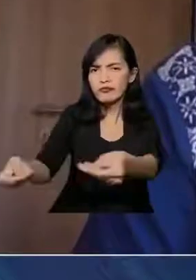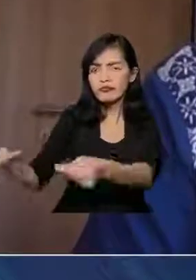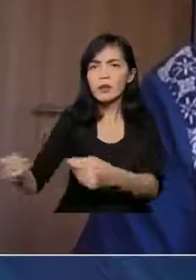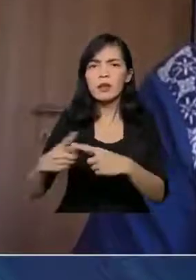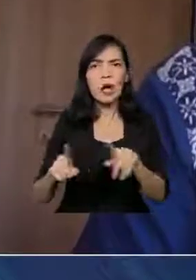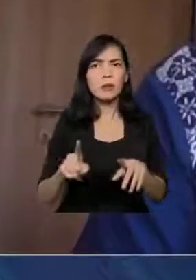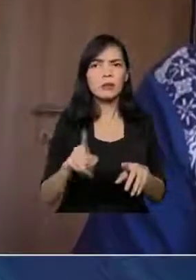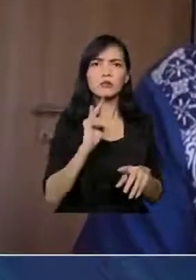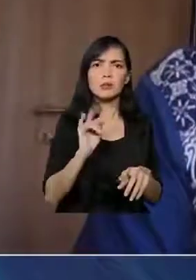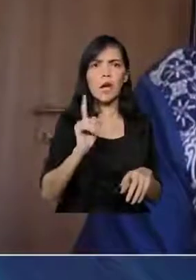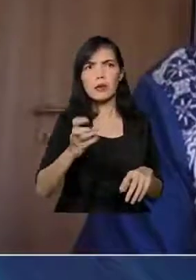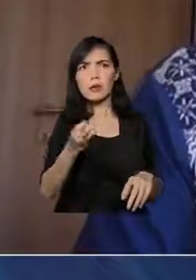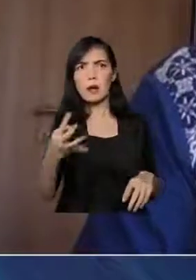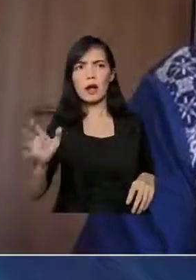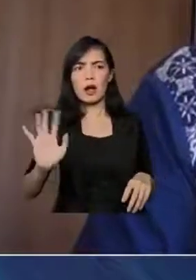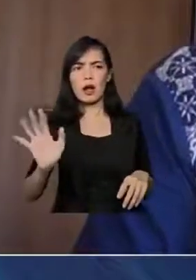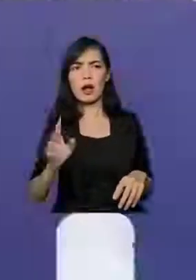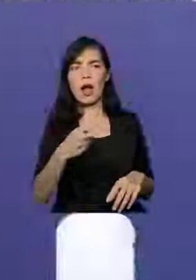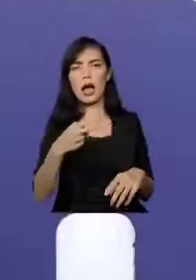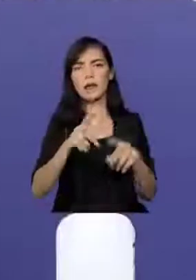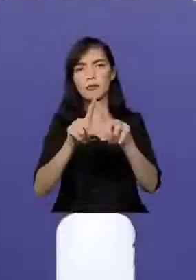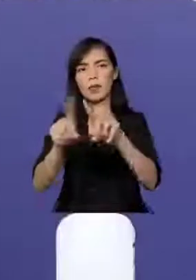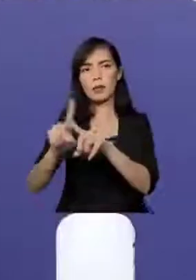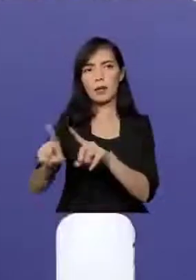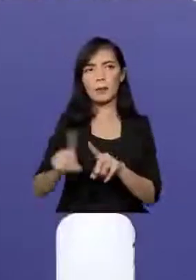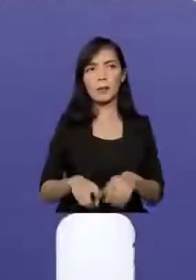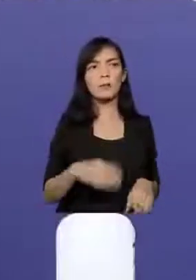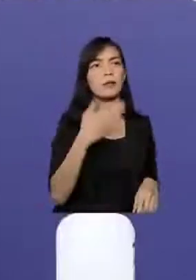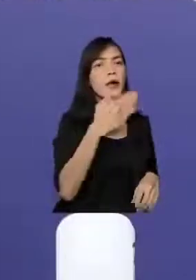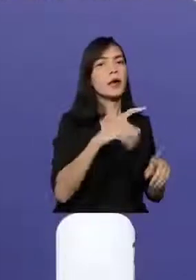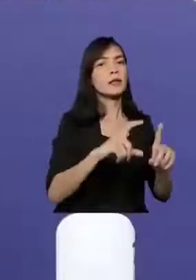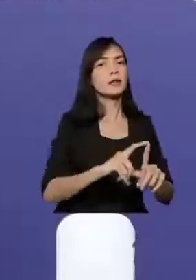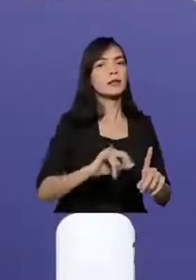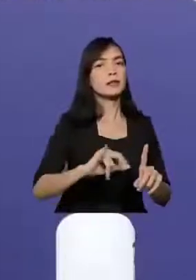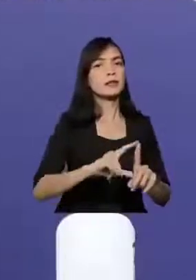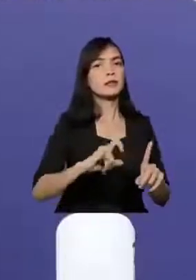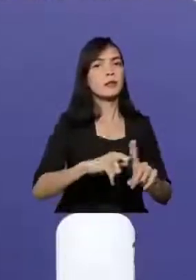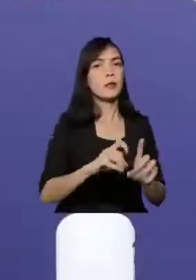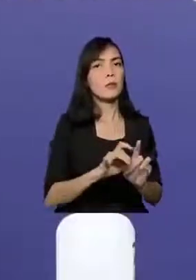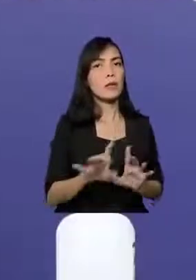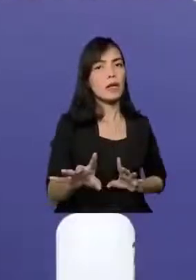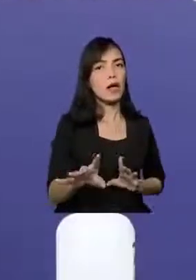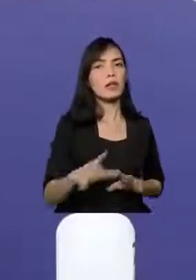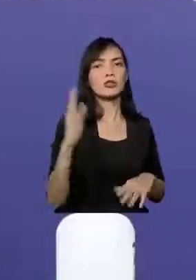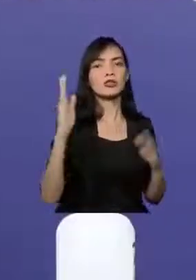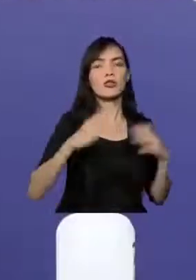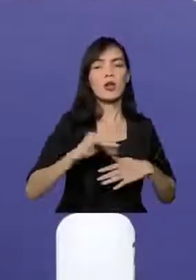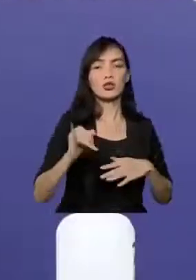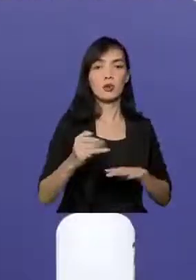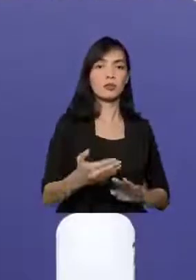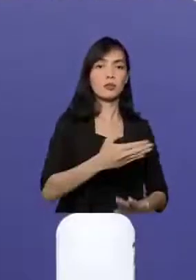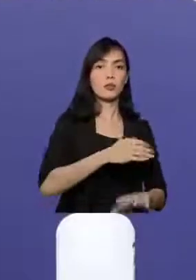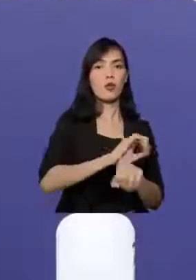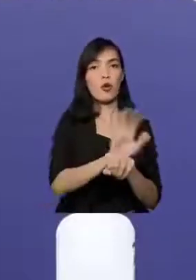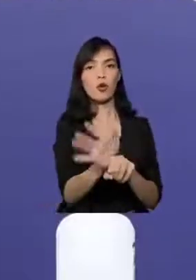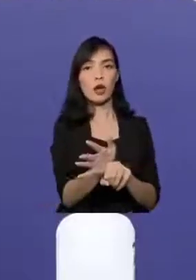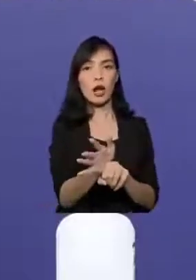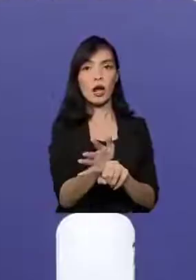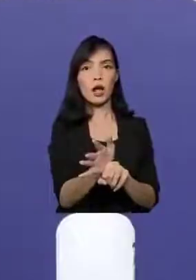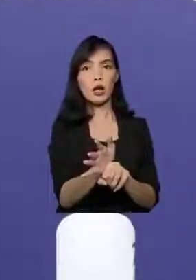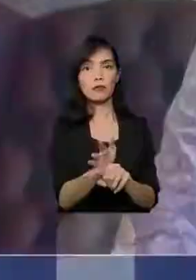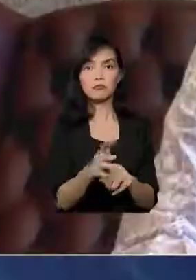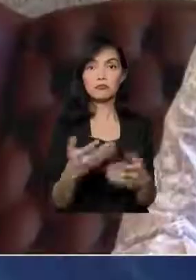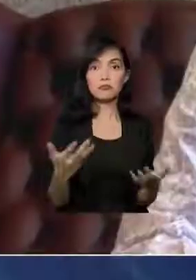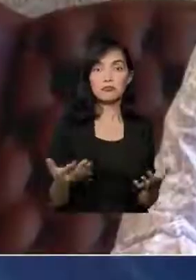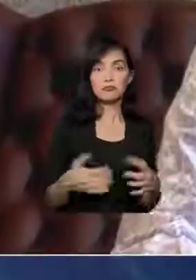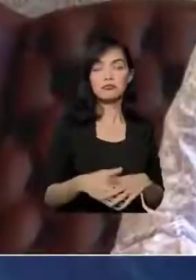berdasarkan masjidnya untuk selanjutnya kepada Bapak Didik untuk yang berbeda dari Jumatan sebelum pandemi untuk ditransfer